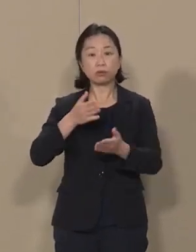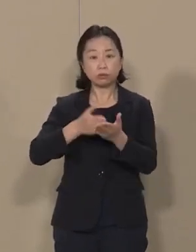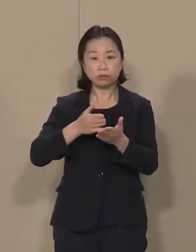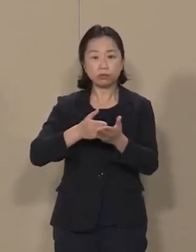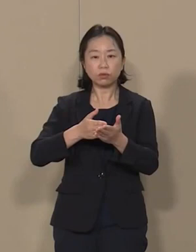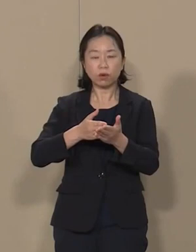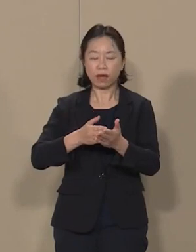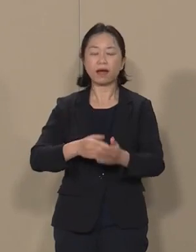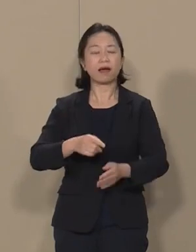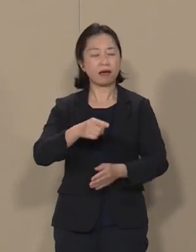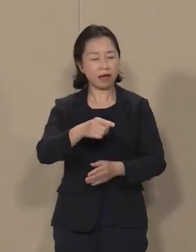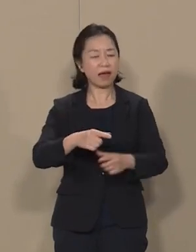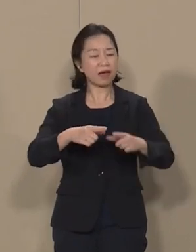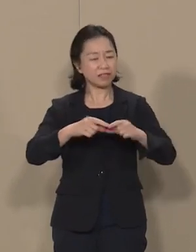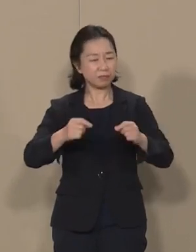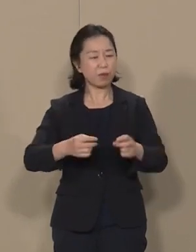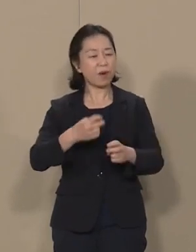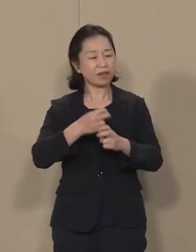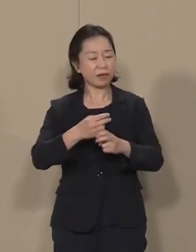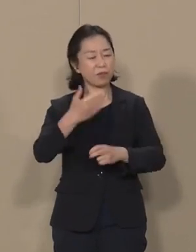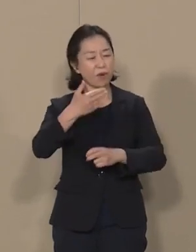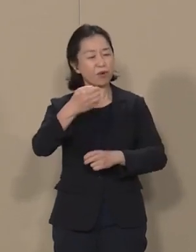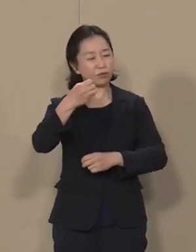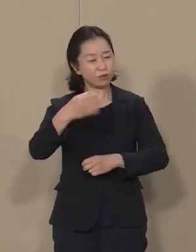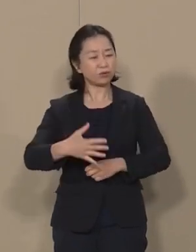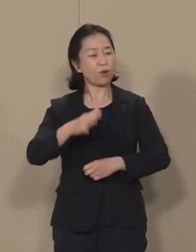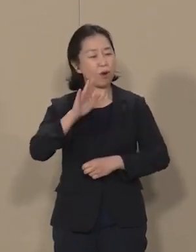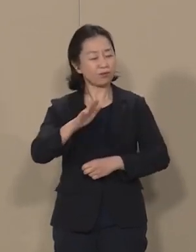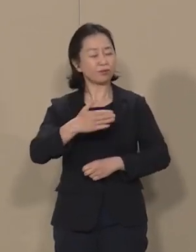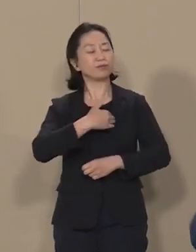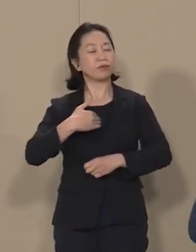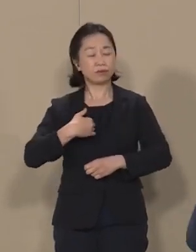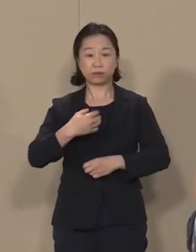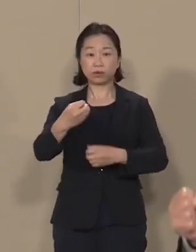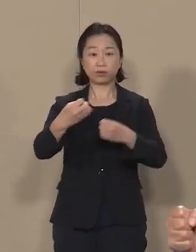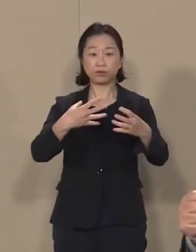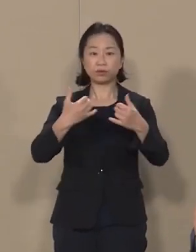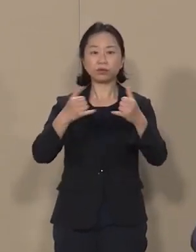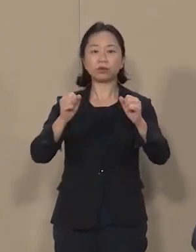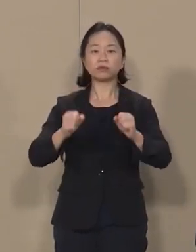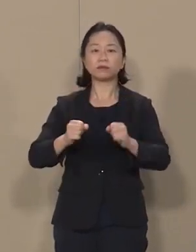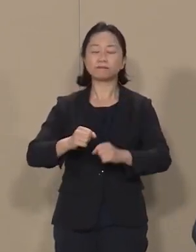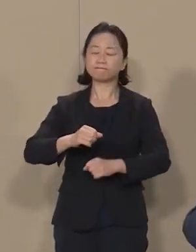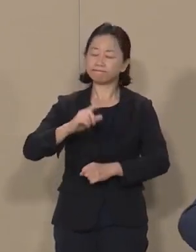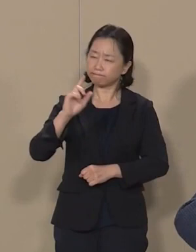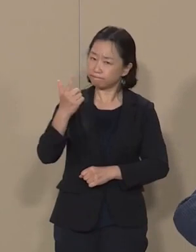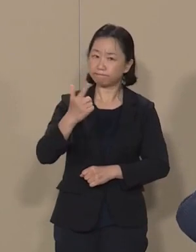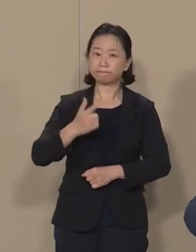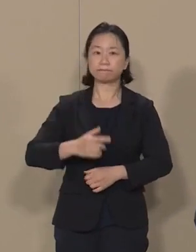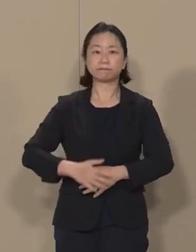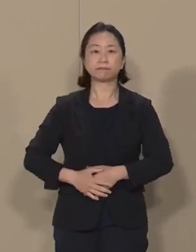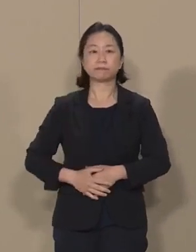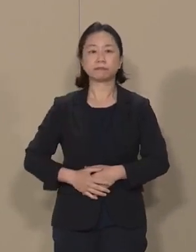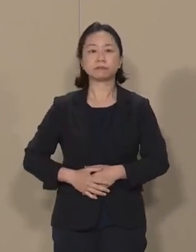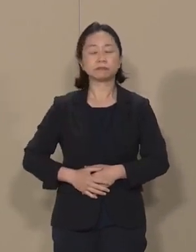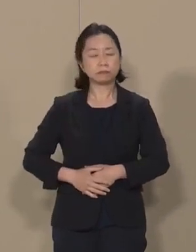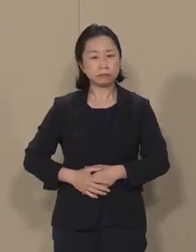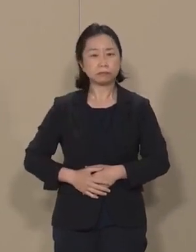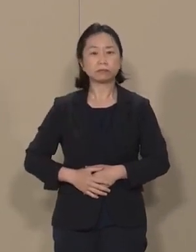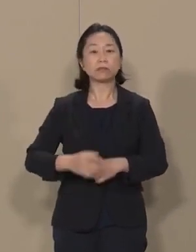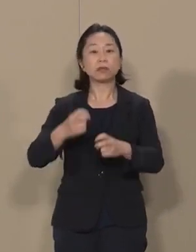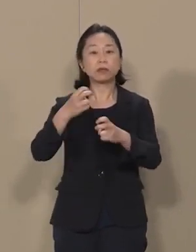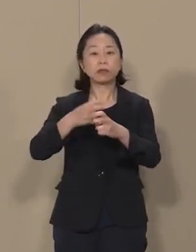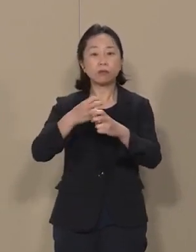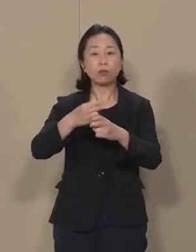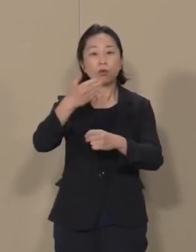憲法9条があるから大丈夫だよというようなことを言う人もいますふざけるなと言いたい憲法9条